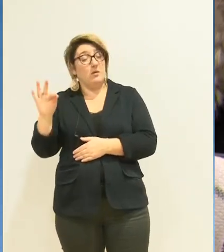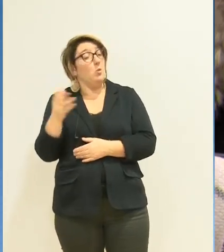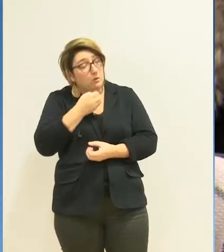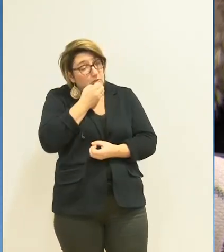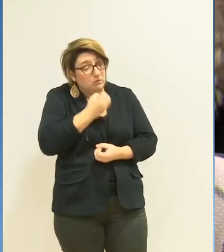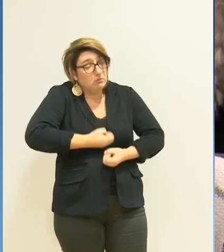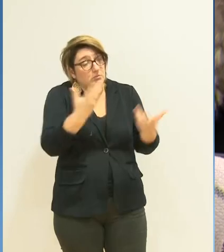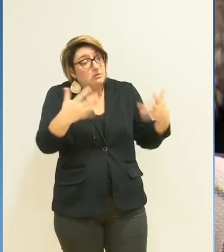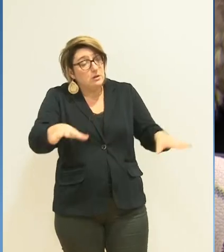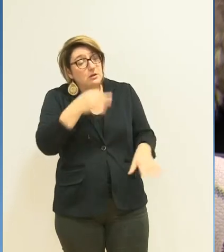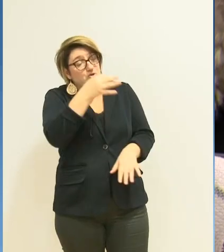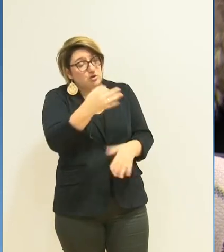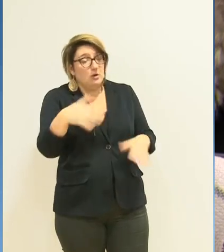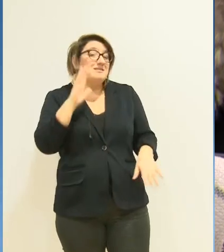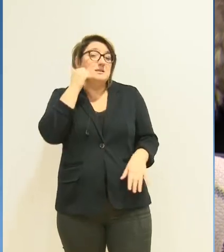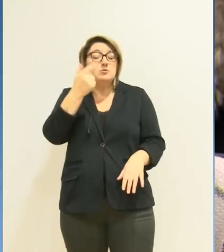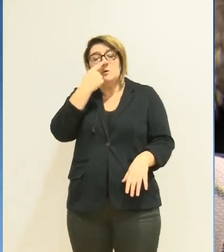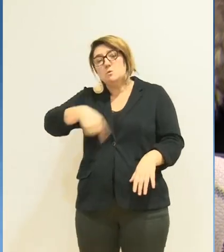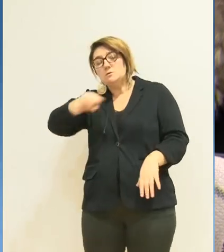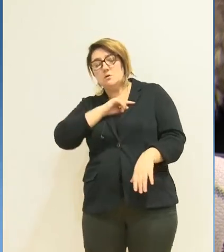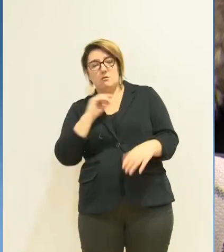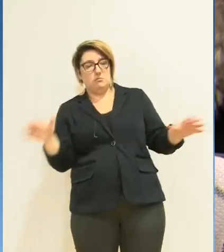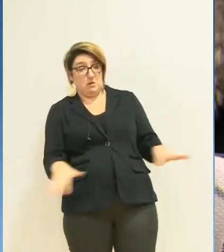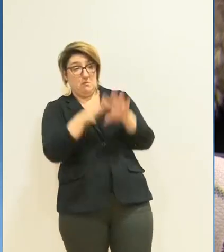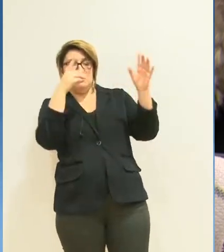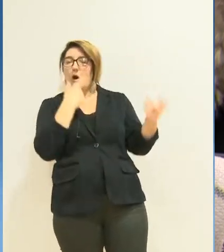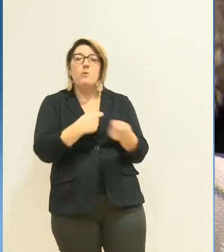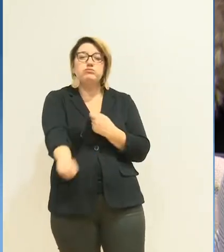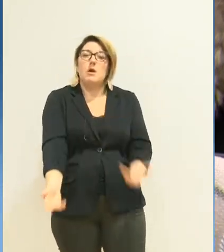pour ça que nous pensons qu'elle est mal faite actuellement